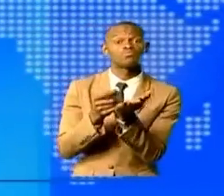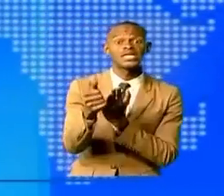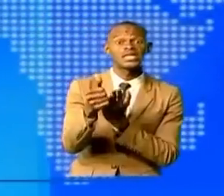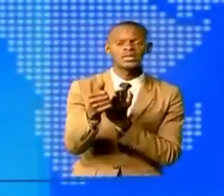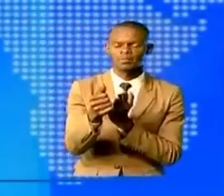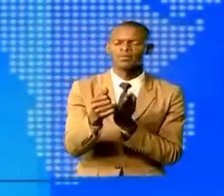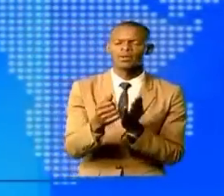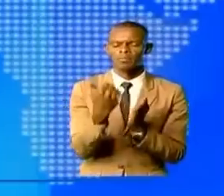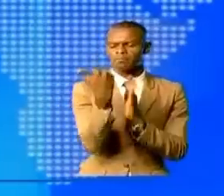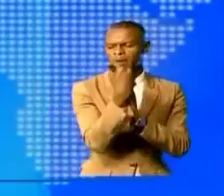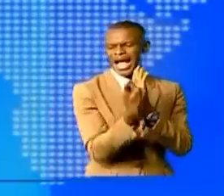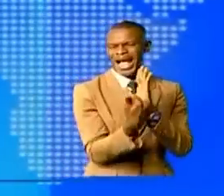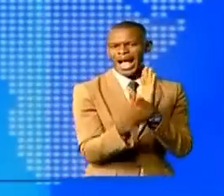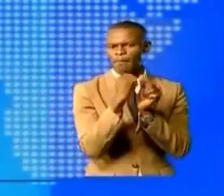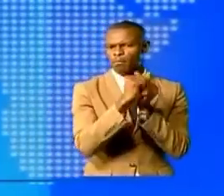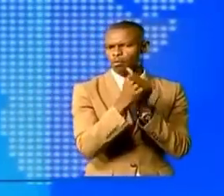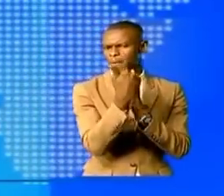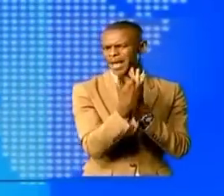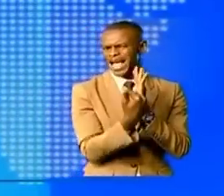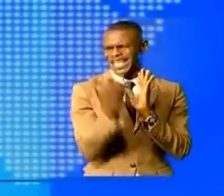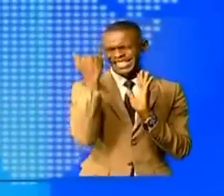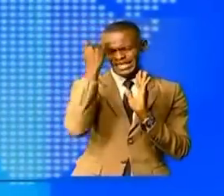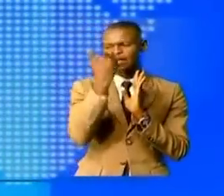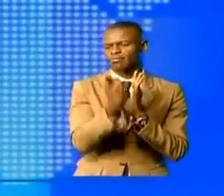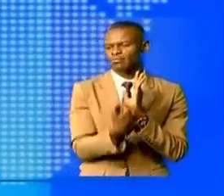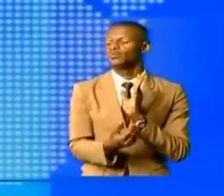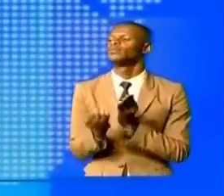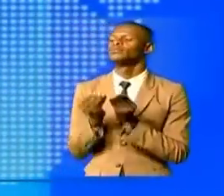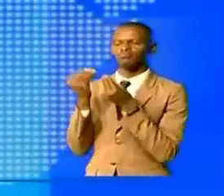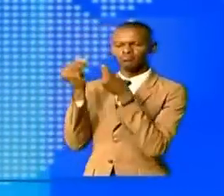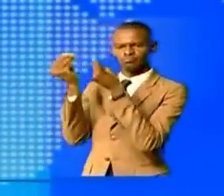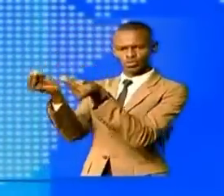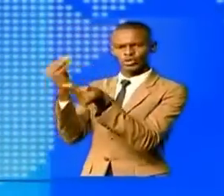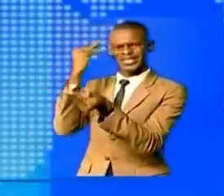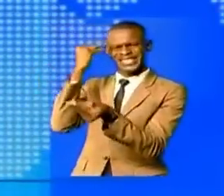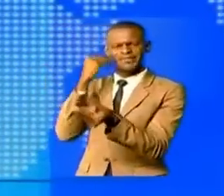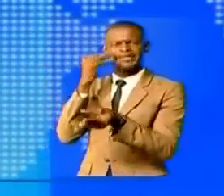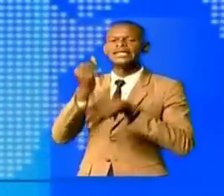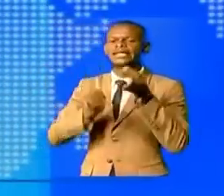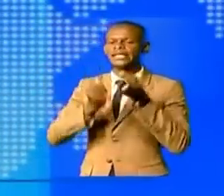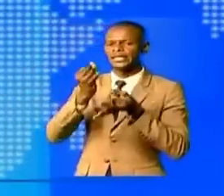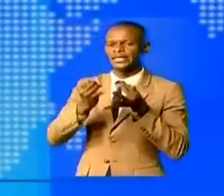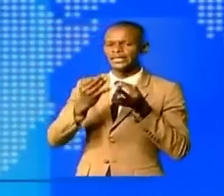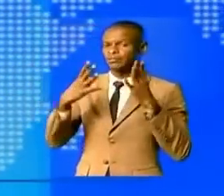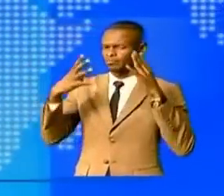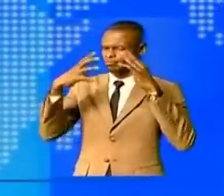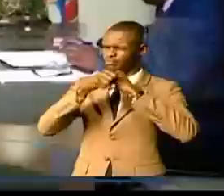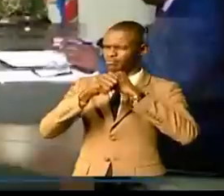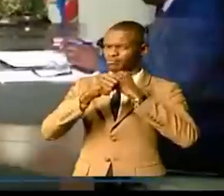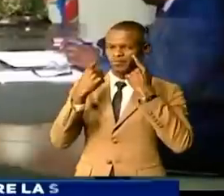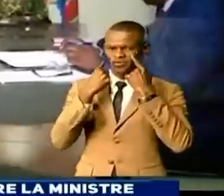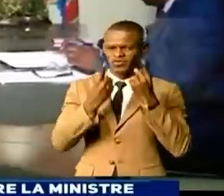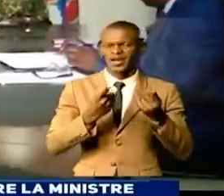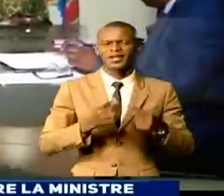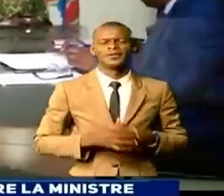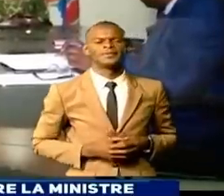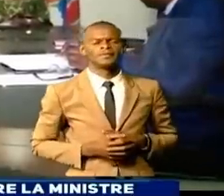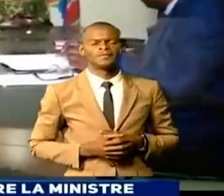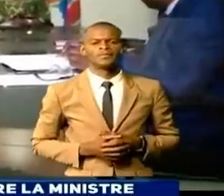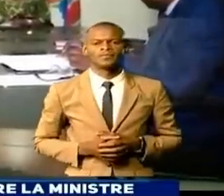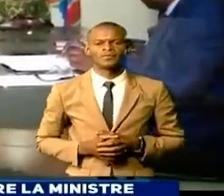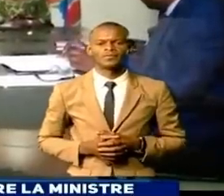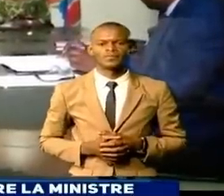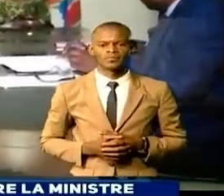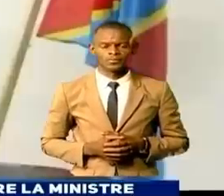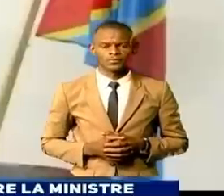grille barémique aux agents et cadres de l'administration de la justice. Explication, Joseph Oscar Mbal. Avec la délégation